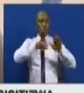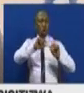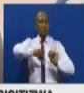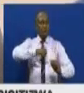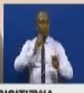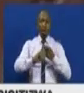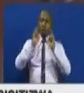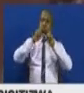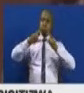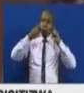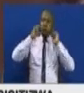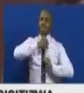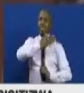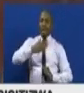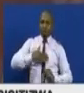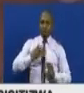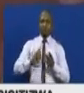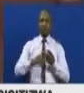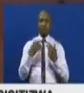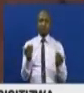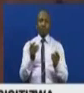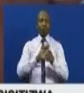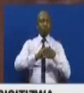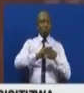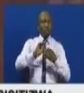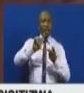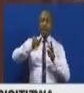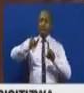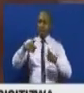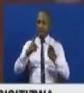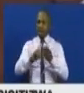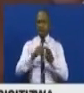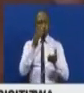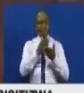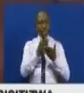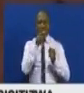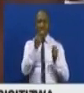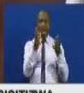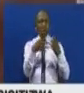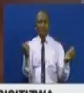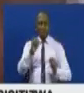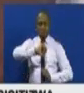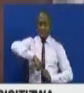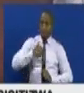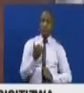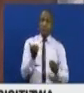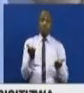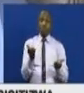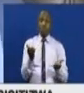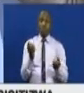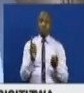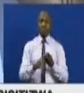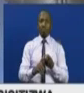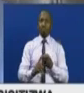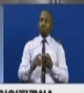kwamba za kwetu. Tutumie ila tuelekezwe matumizi yake. Hayatuathiri pia sisi wenyewe watumiaji.